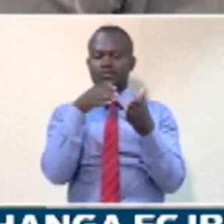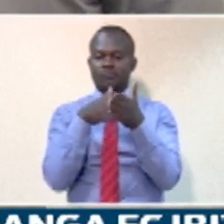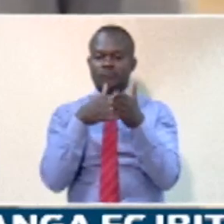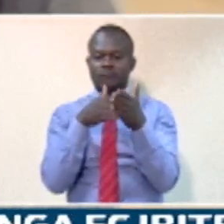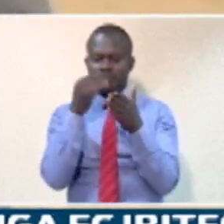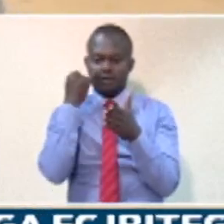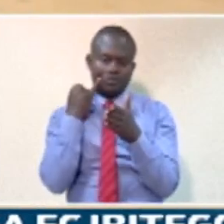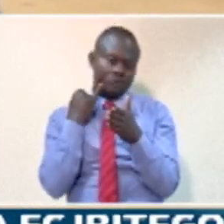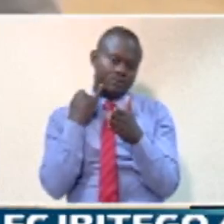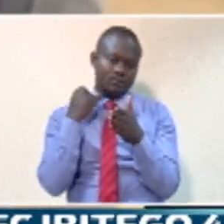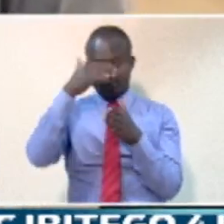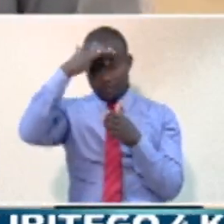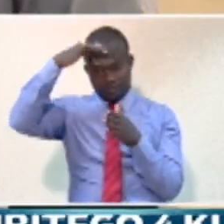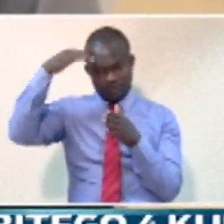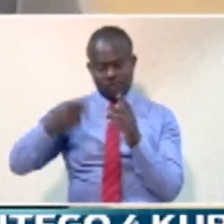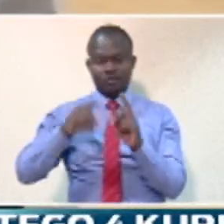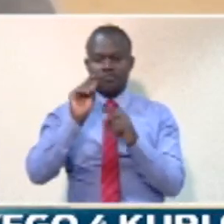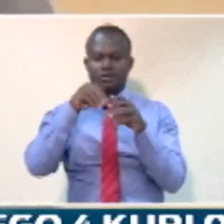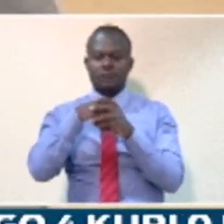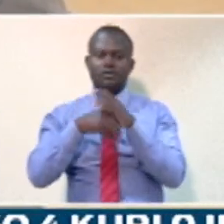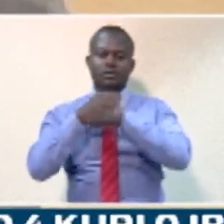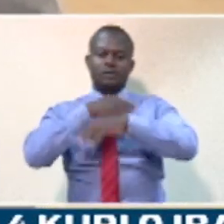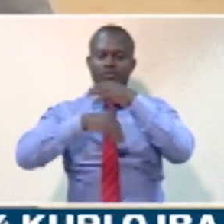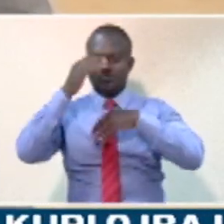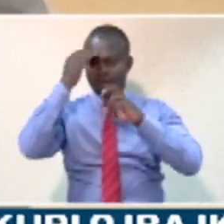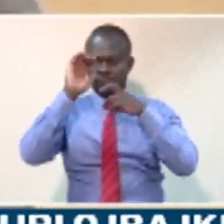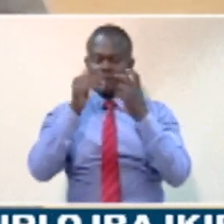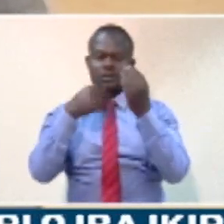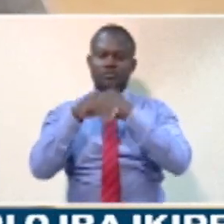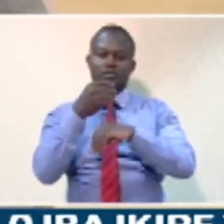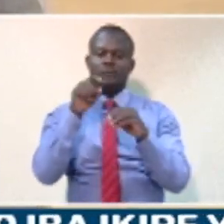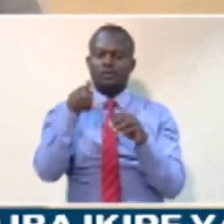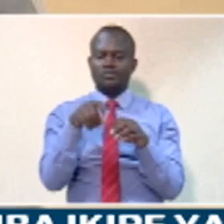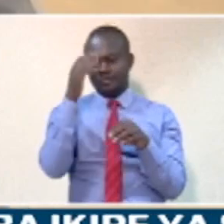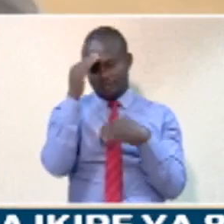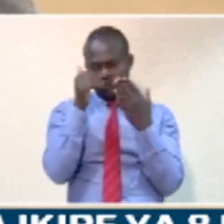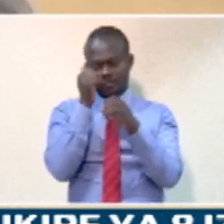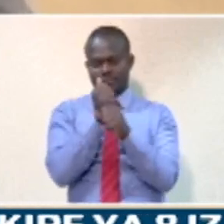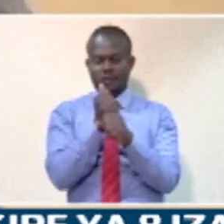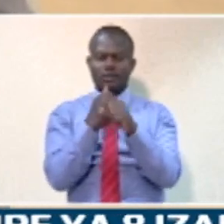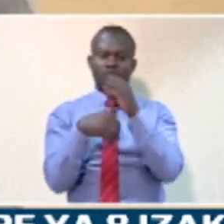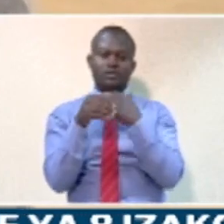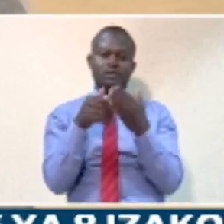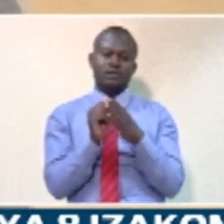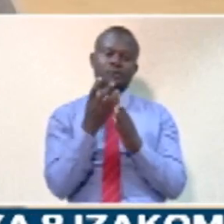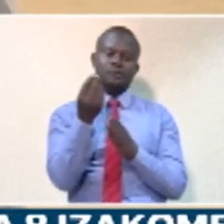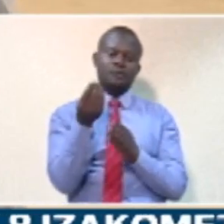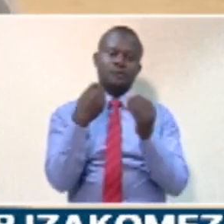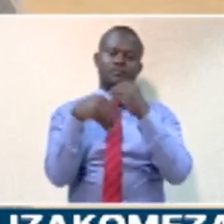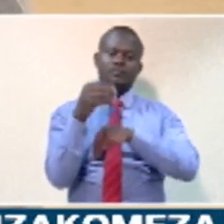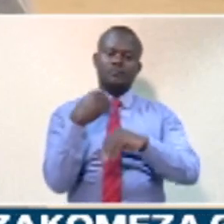ikomeye ikigoye abanyenganda kubera ko ibi bicuruzwa cyangwa ibi bakenera kugira ngo bakoremo ibicuruzwa bajyana